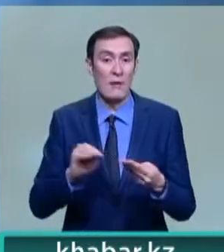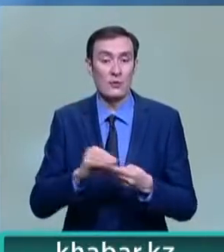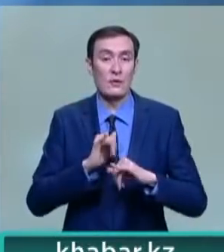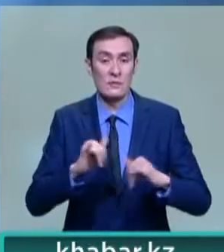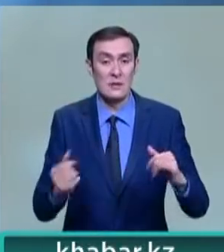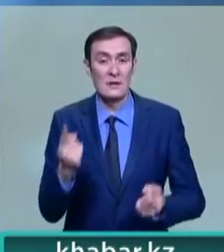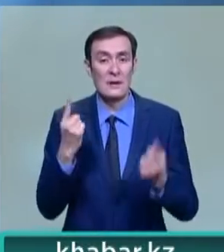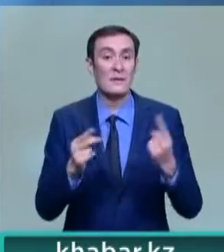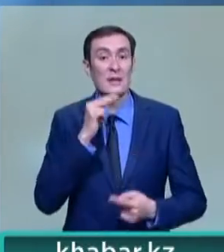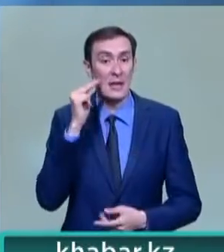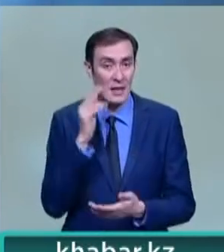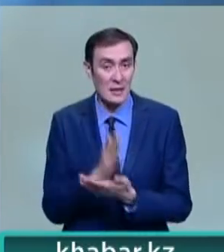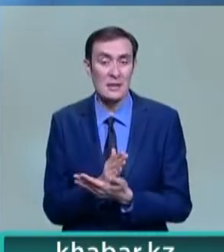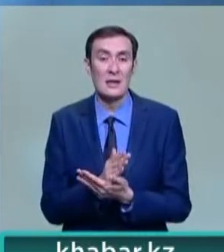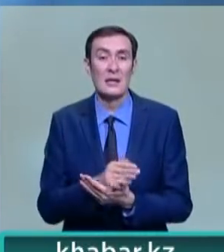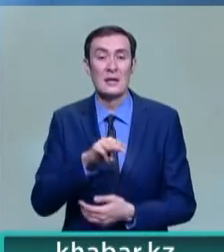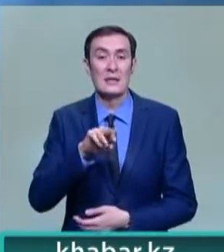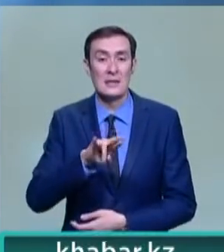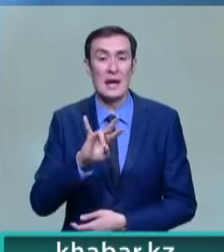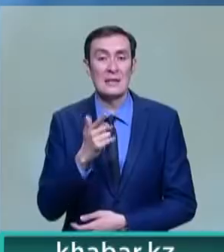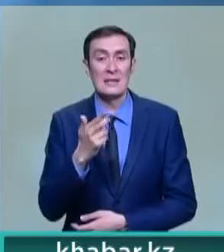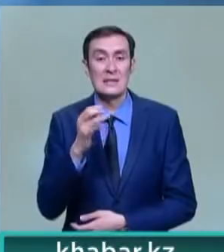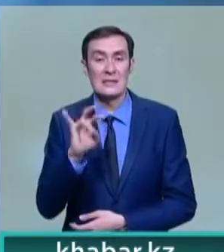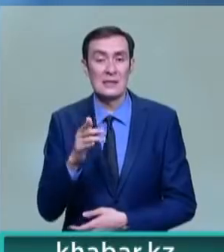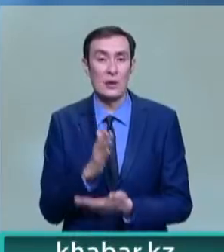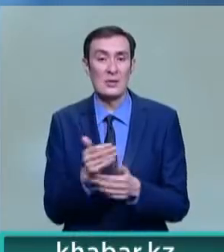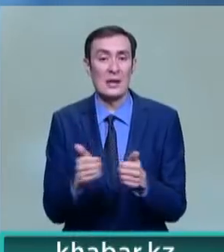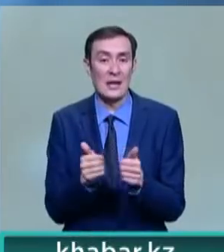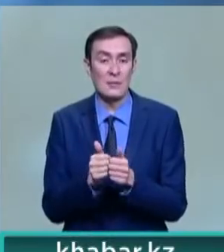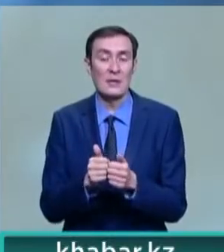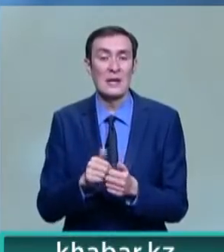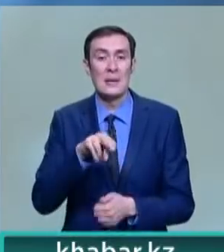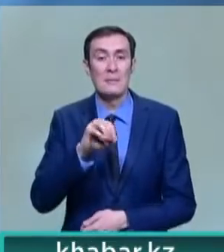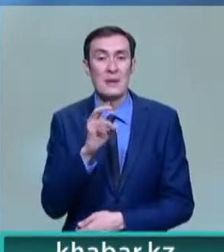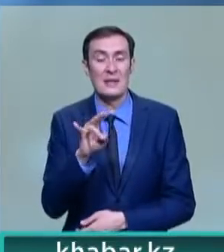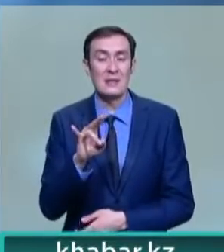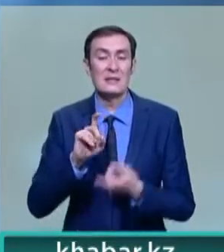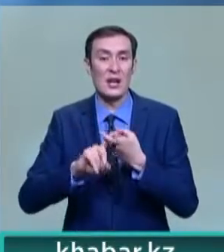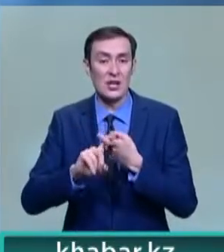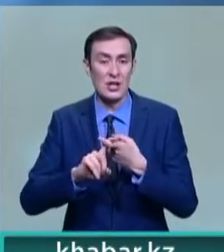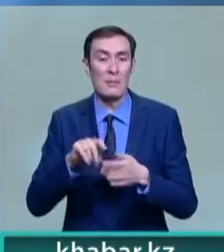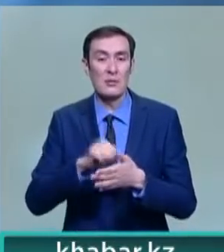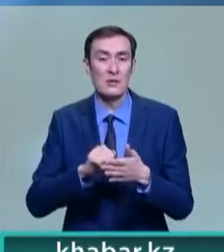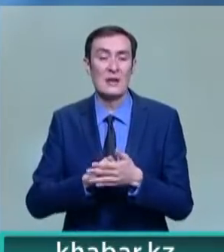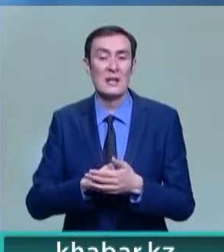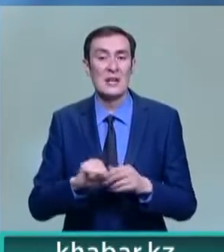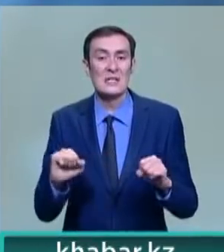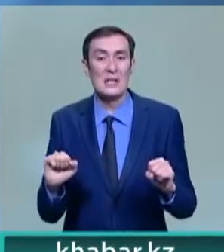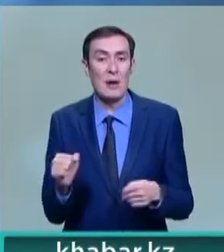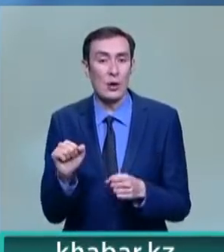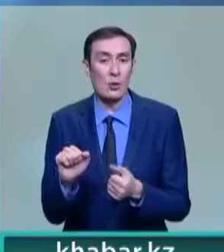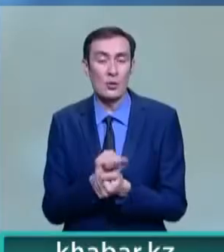вспышки регистрируют и в Китае. В Тяньцзине, который расположен недалеко от Пекина, заражение связано с замороженной